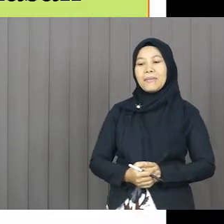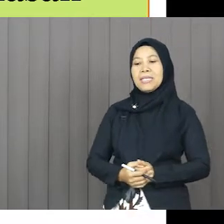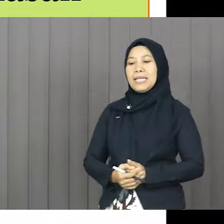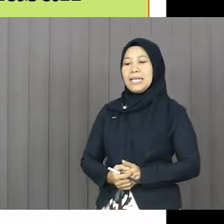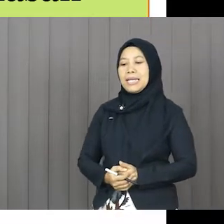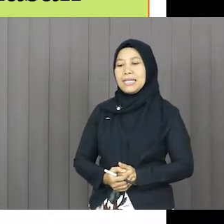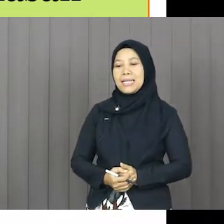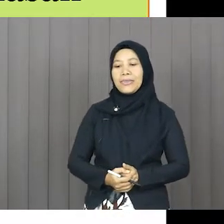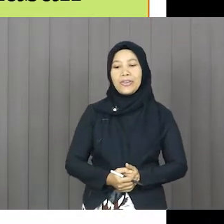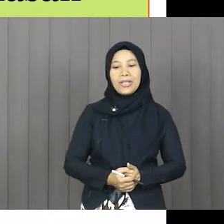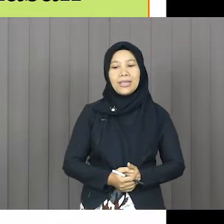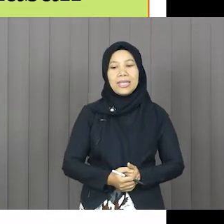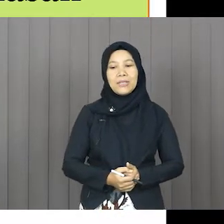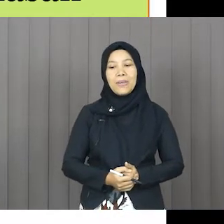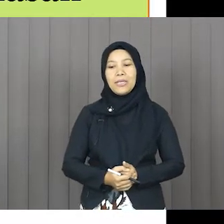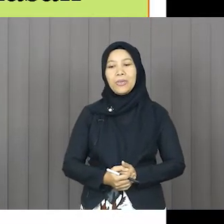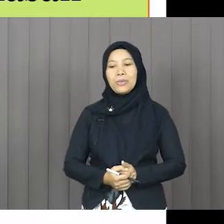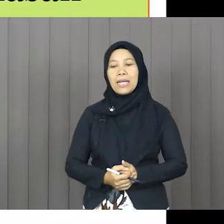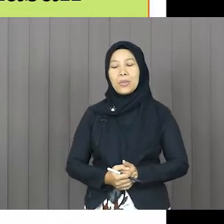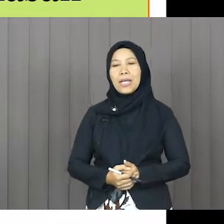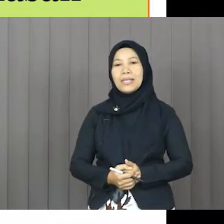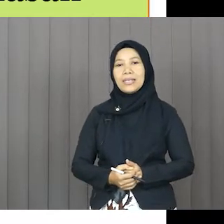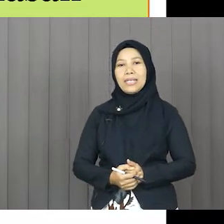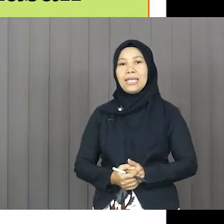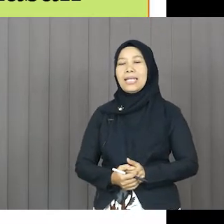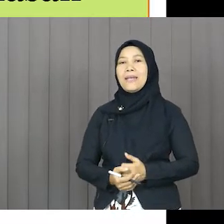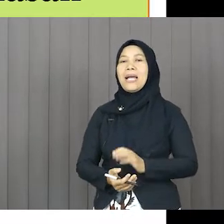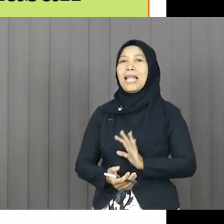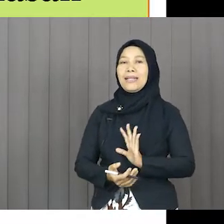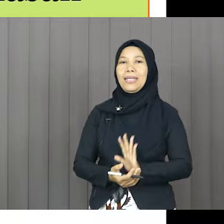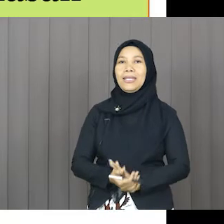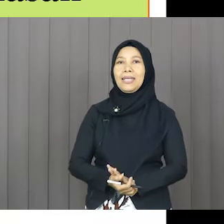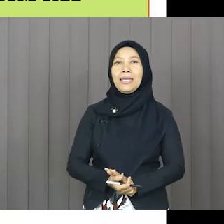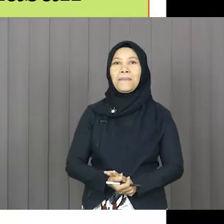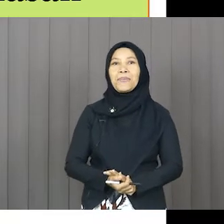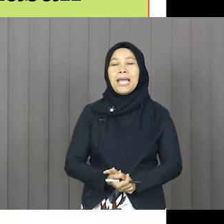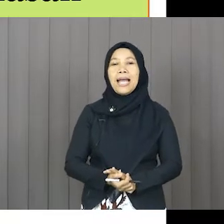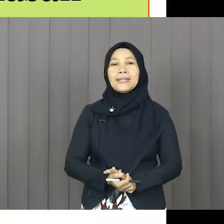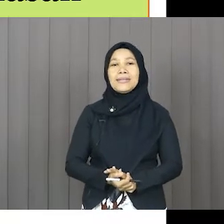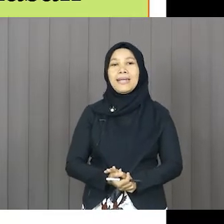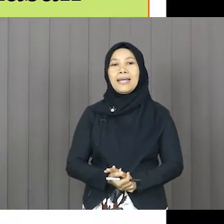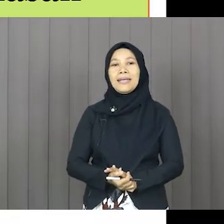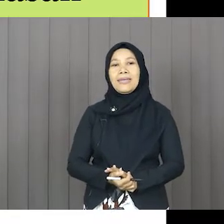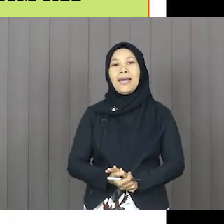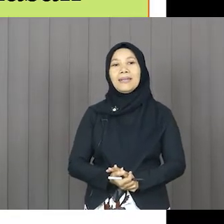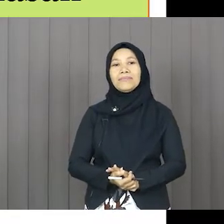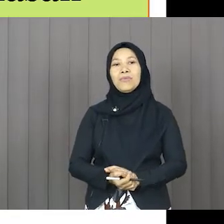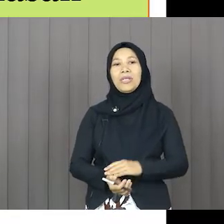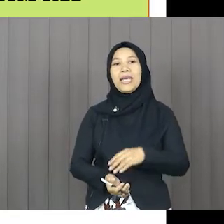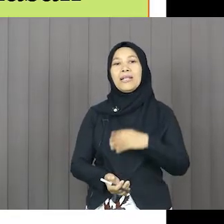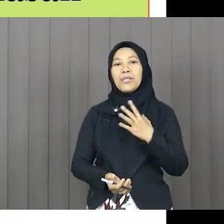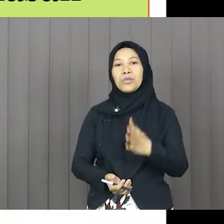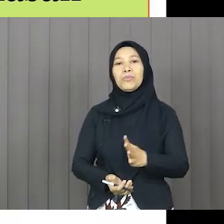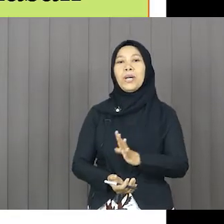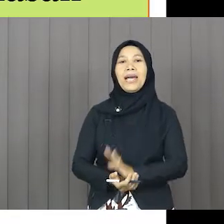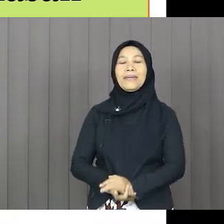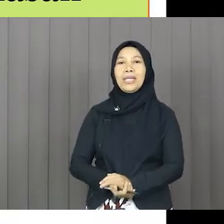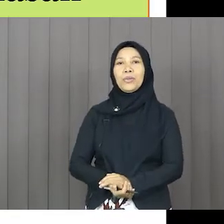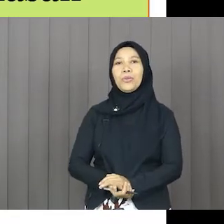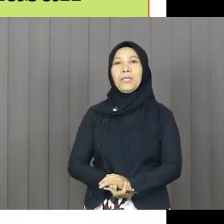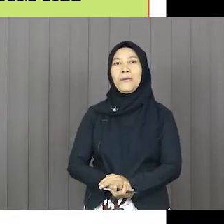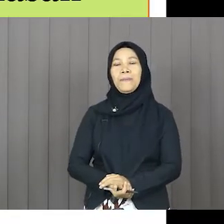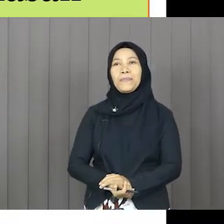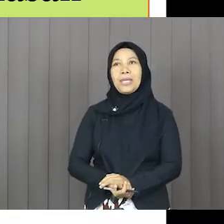Apa yang menjadi landasan teoritis bagi utang luar negeri dalam hal ini? Ada yang model